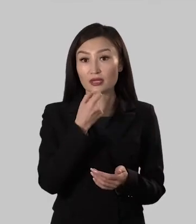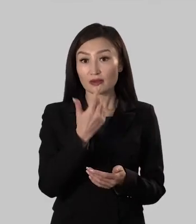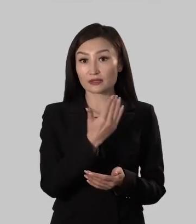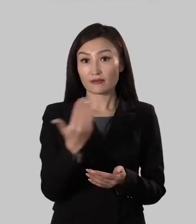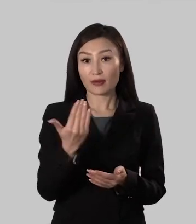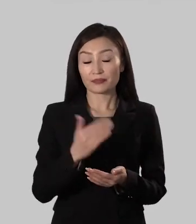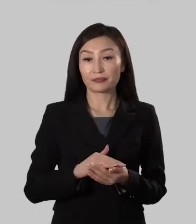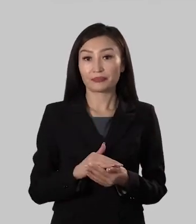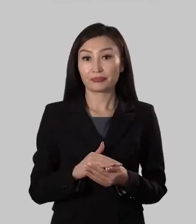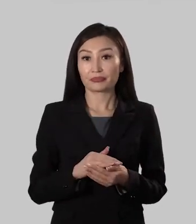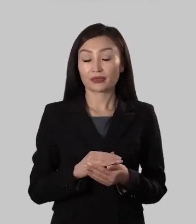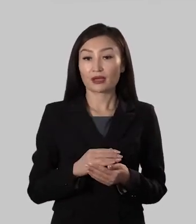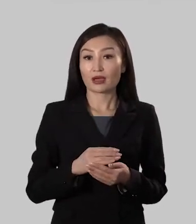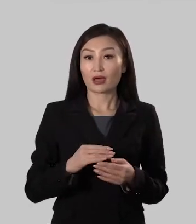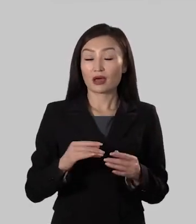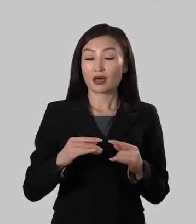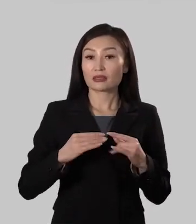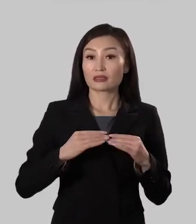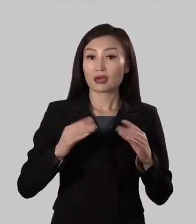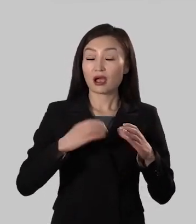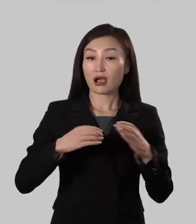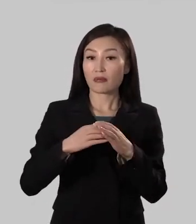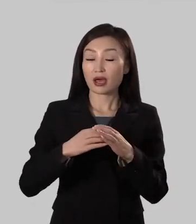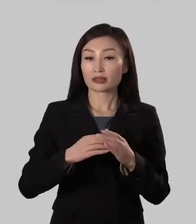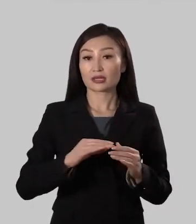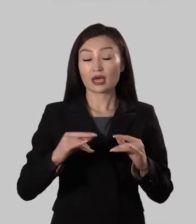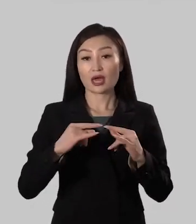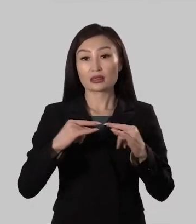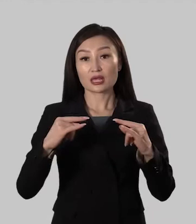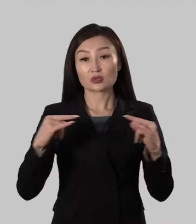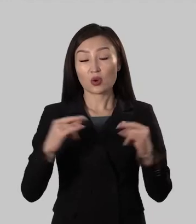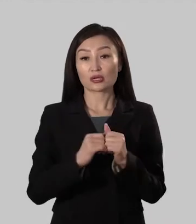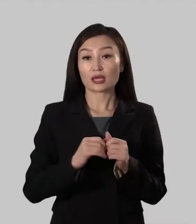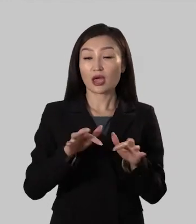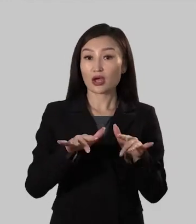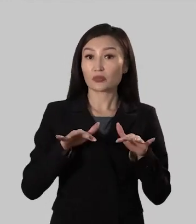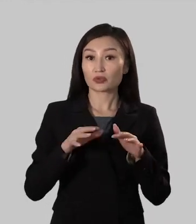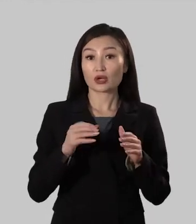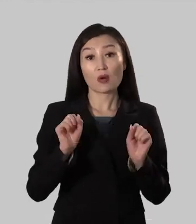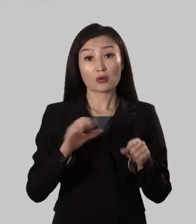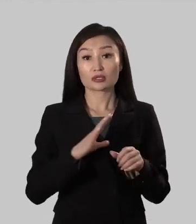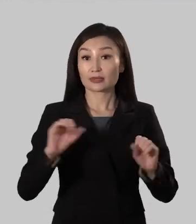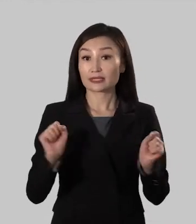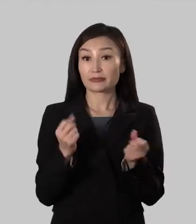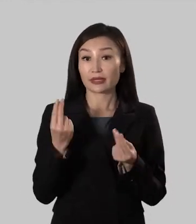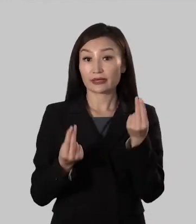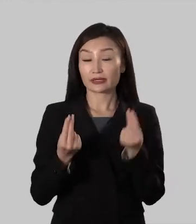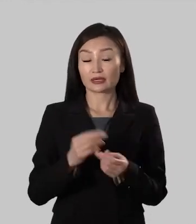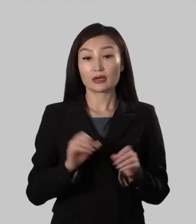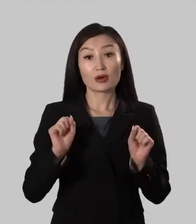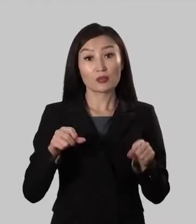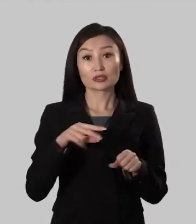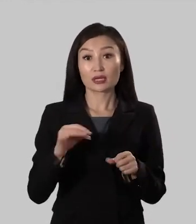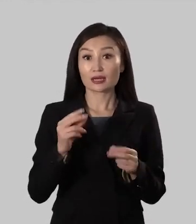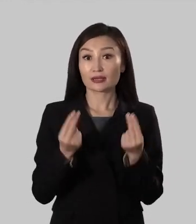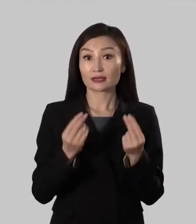вам? Настольные, командные, компьютерные, а может зимние игры? А можно ли